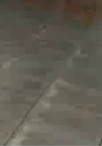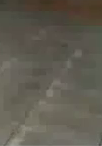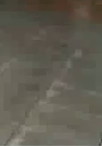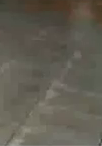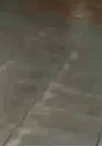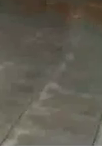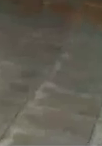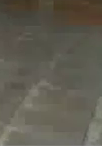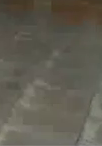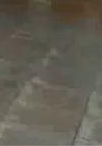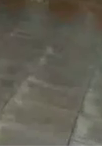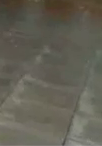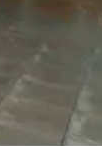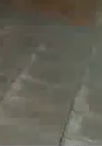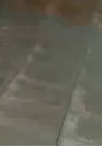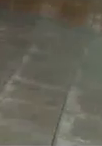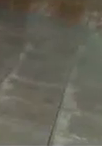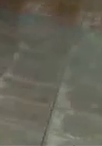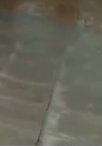っちこっち